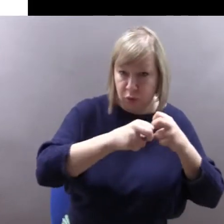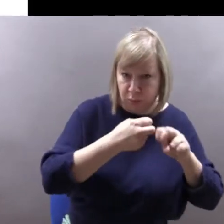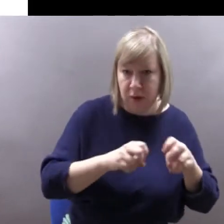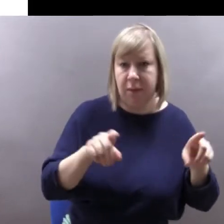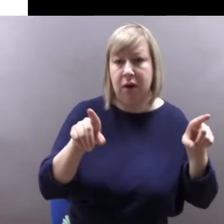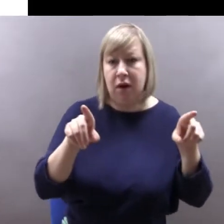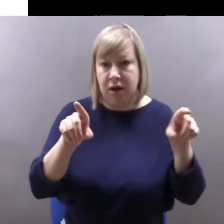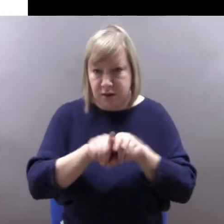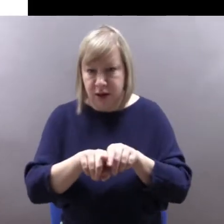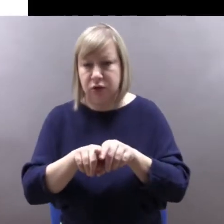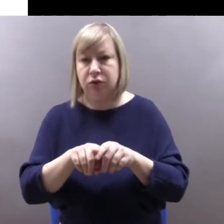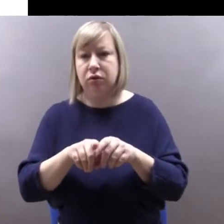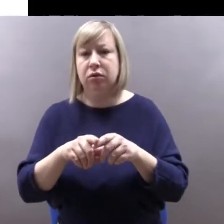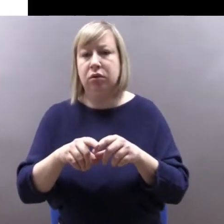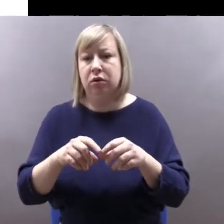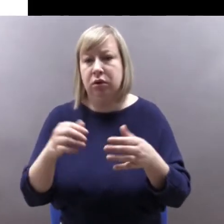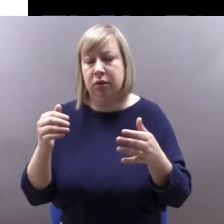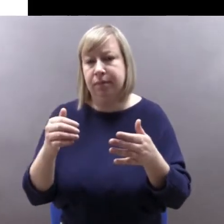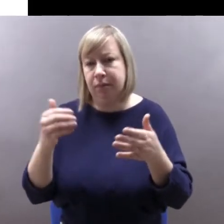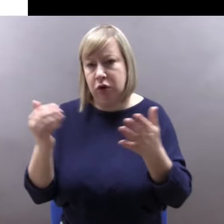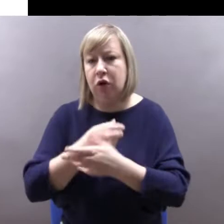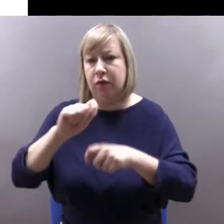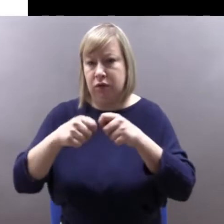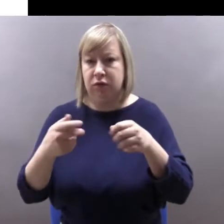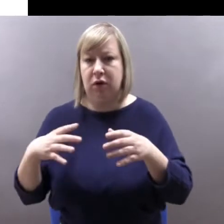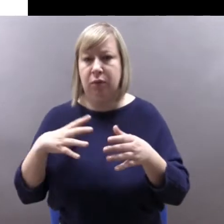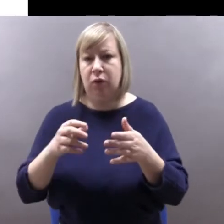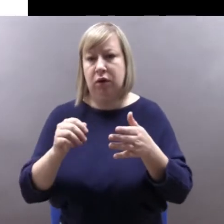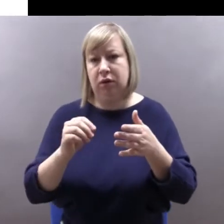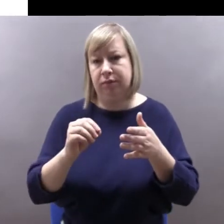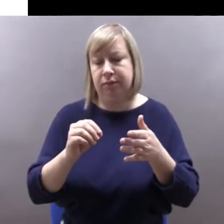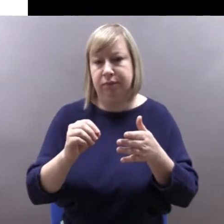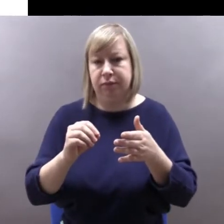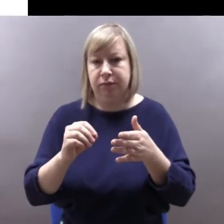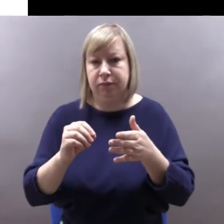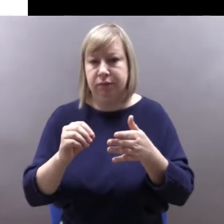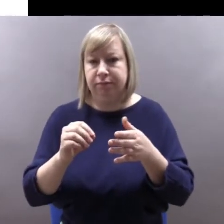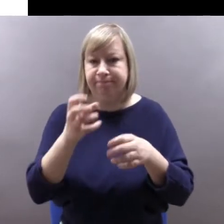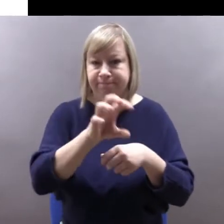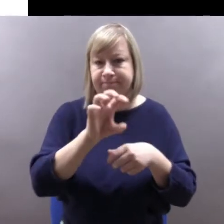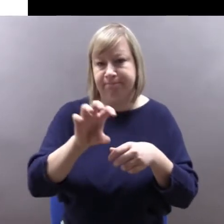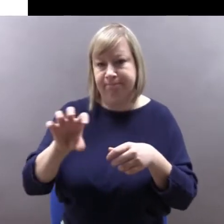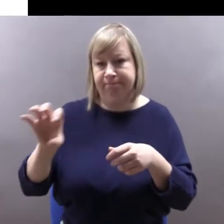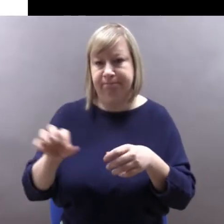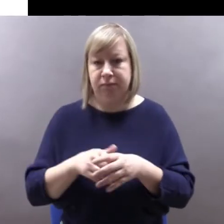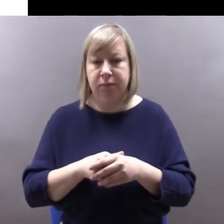muzeum. Wyjaśniam różnicę między schody pomiędzy piętrami a schody. Schody pomiędzy piętrami są oczywiste, tak jak